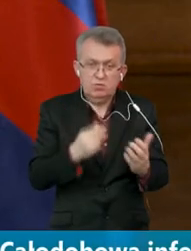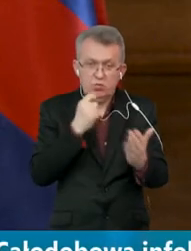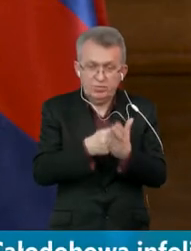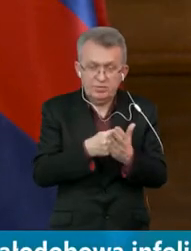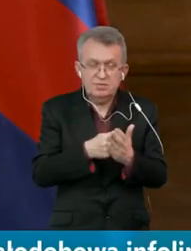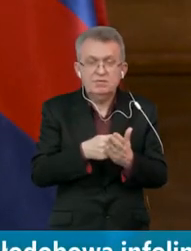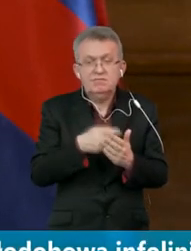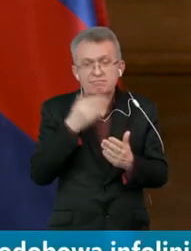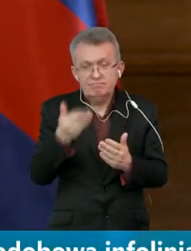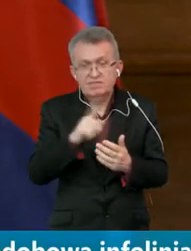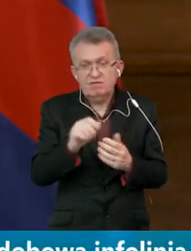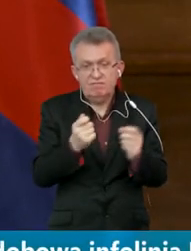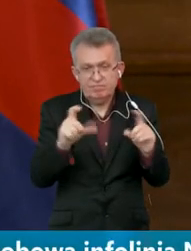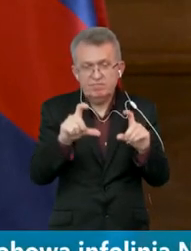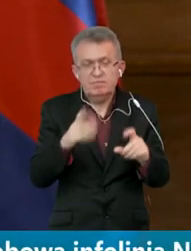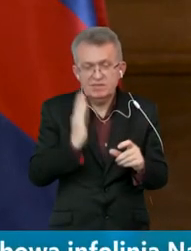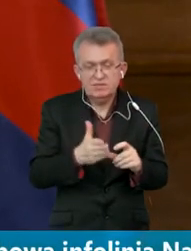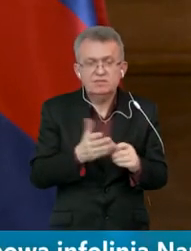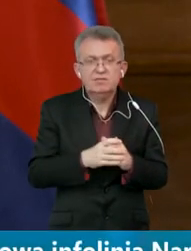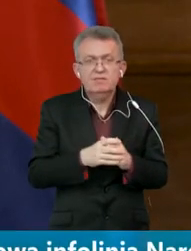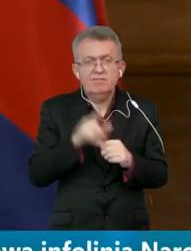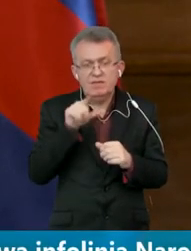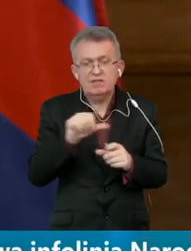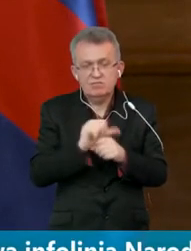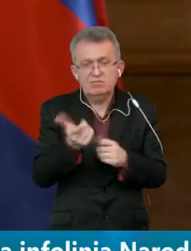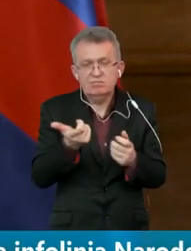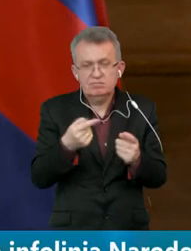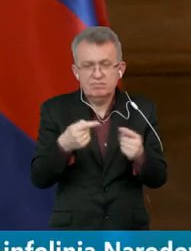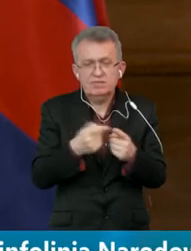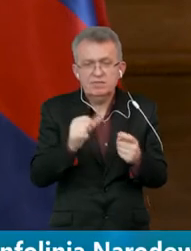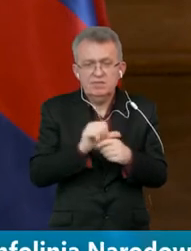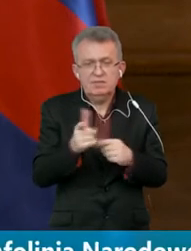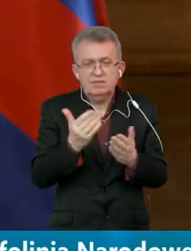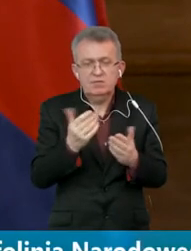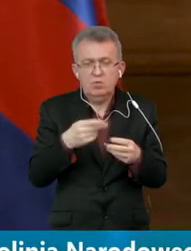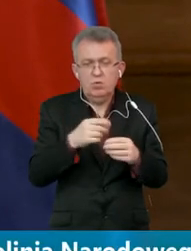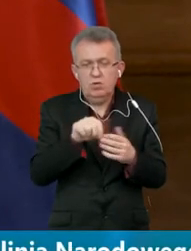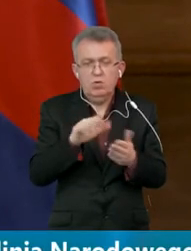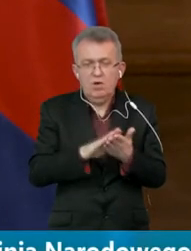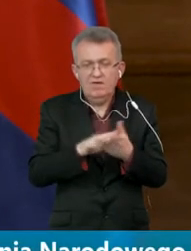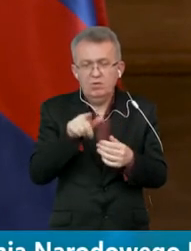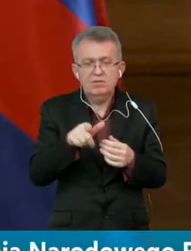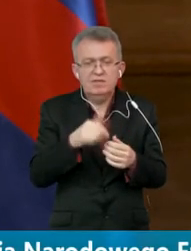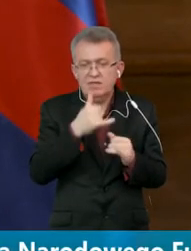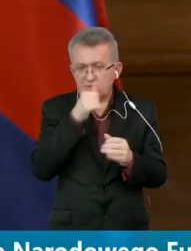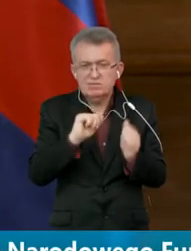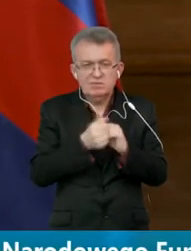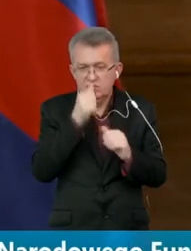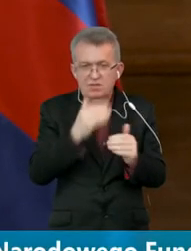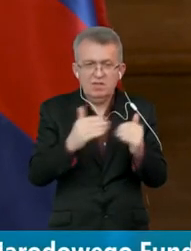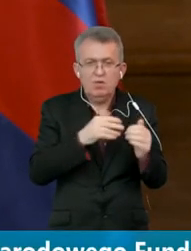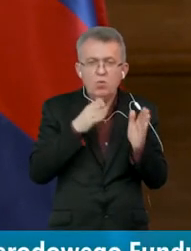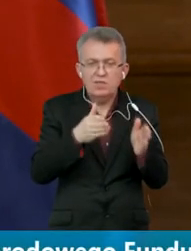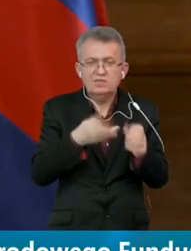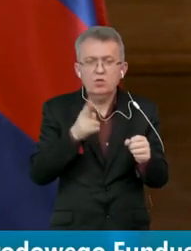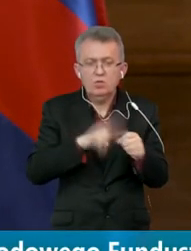za wyższą już kwotę. No, takie są regulacje tej uchwały. Nie możemy sprzedawać abonamentów na ulice,